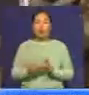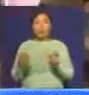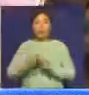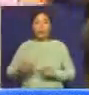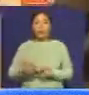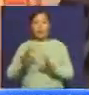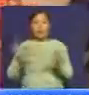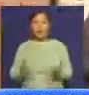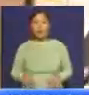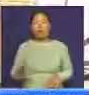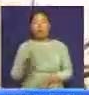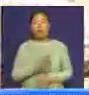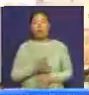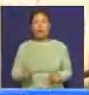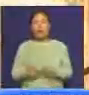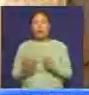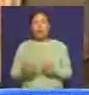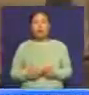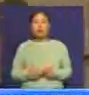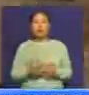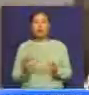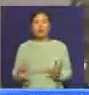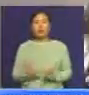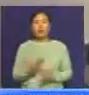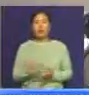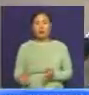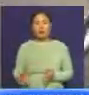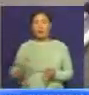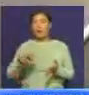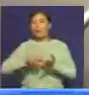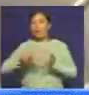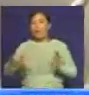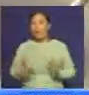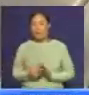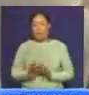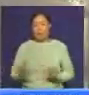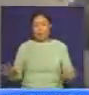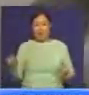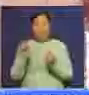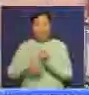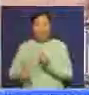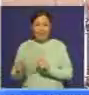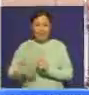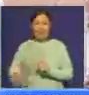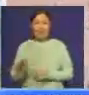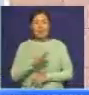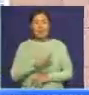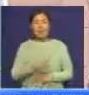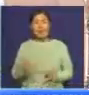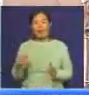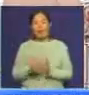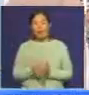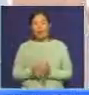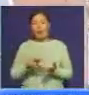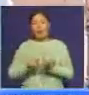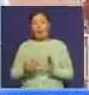всех объектах были выявлены нарушения, огнеборцы отметили. Произведена внеплановая проверка, поэтому в связи с постановлением